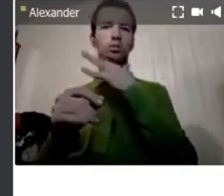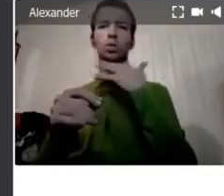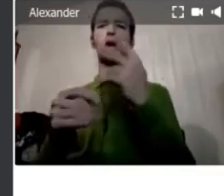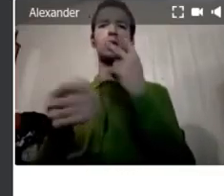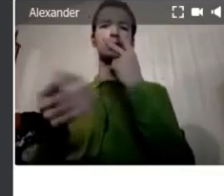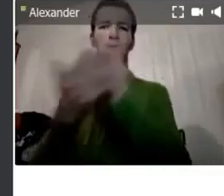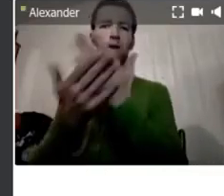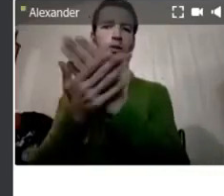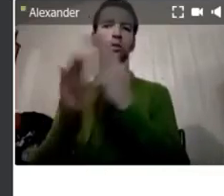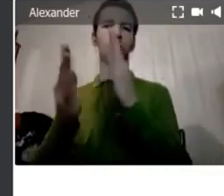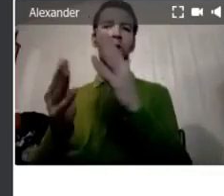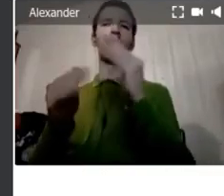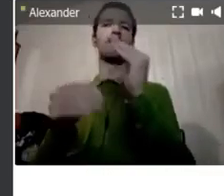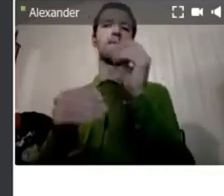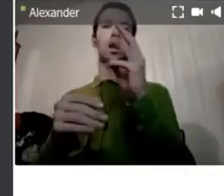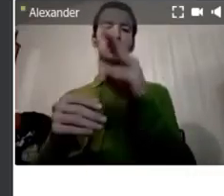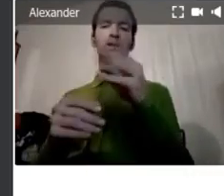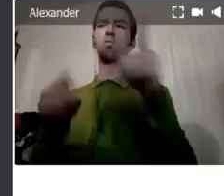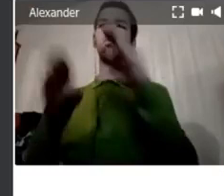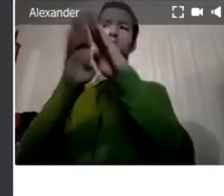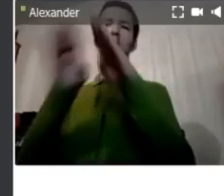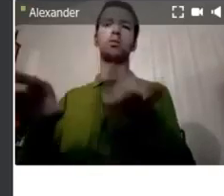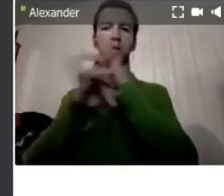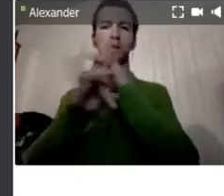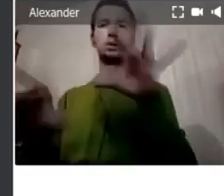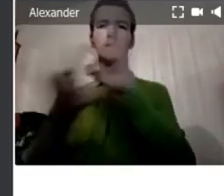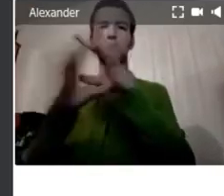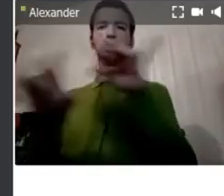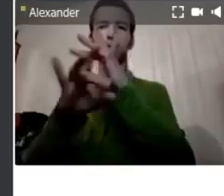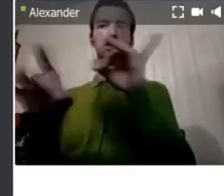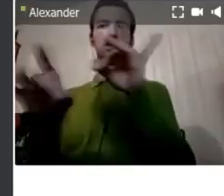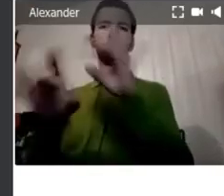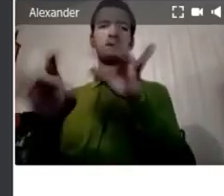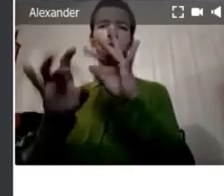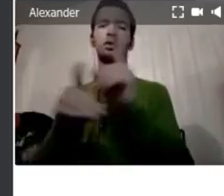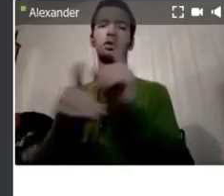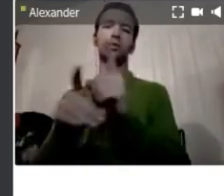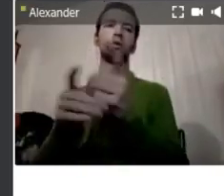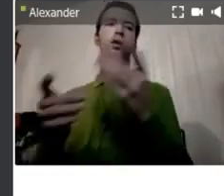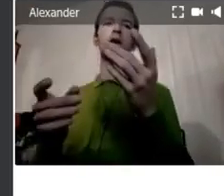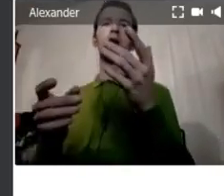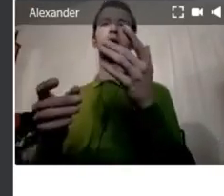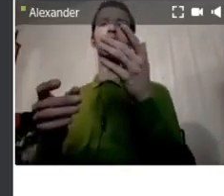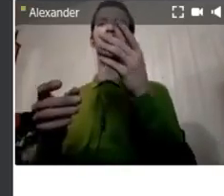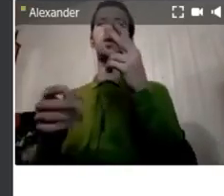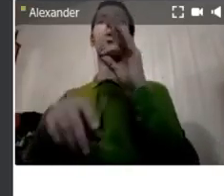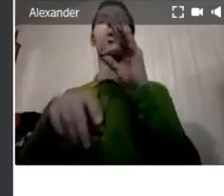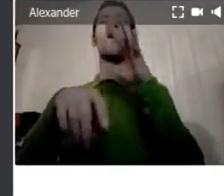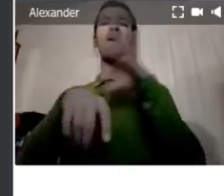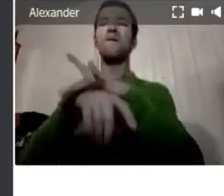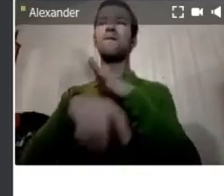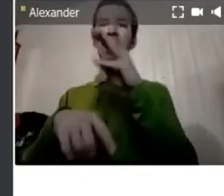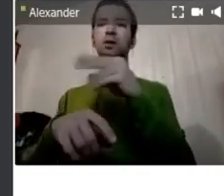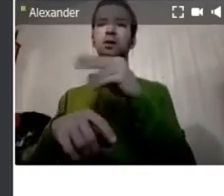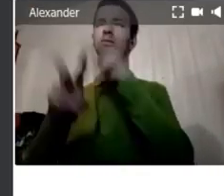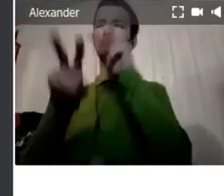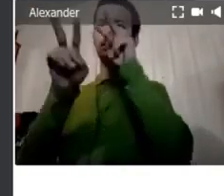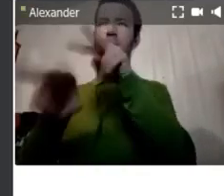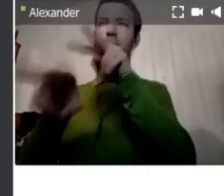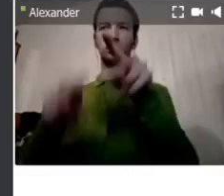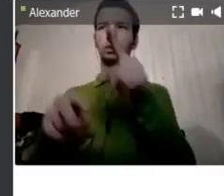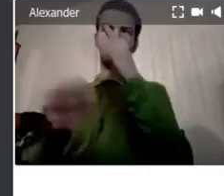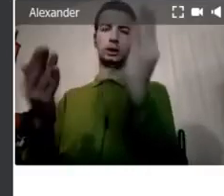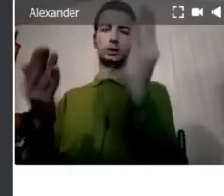так, слова с делом не расходятся. То есть, если мы говорим, да, компания работает 9 лет, можно это проверить? Конечно,